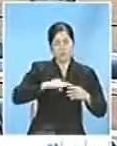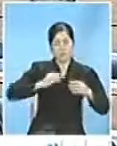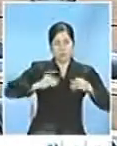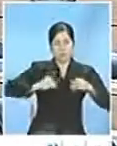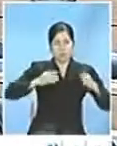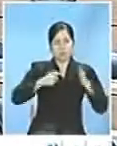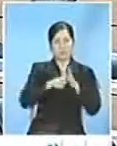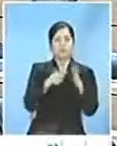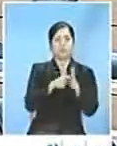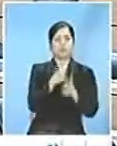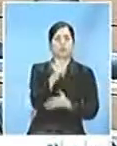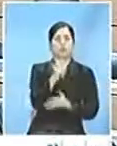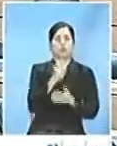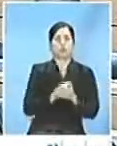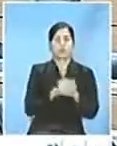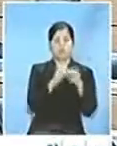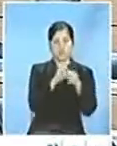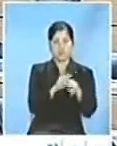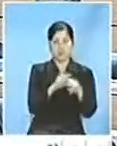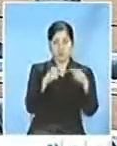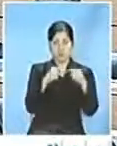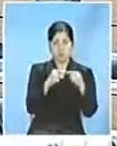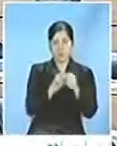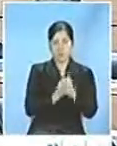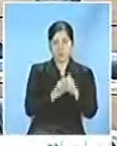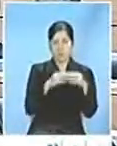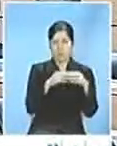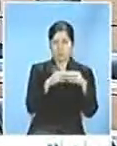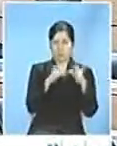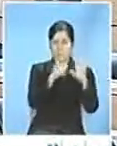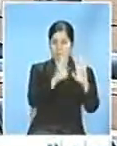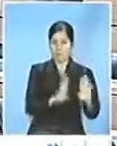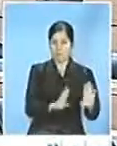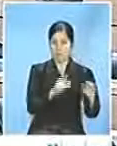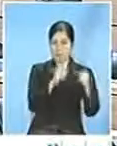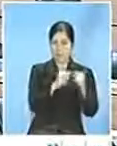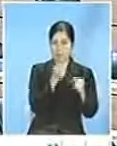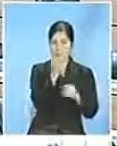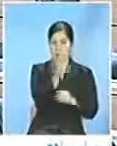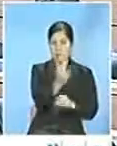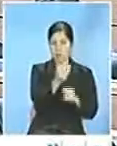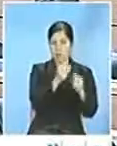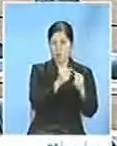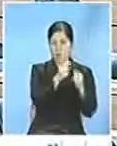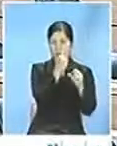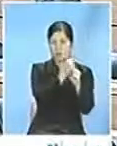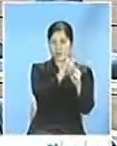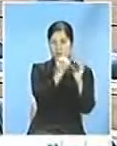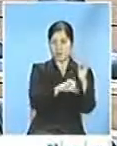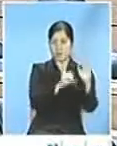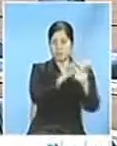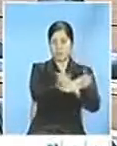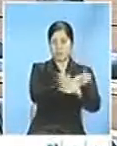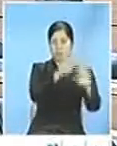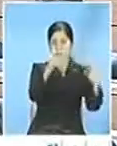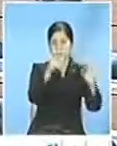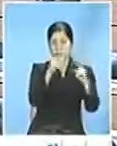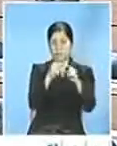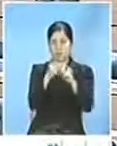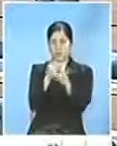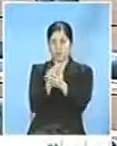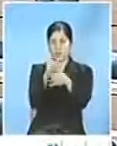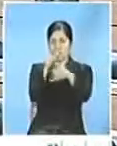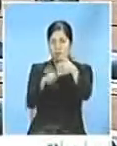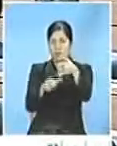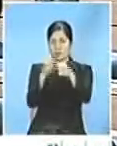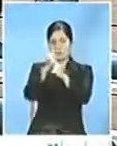รูปการเคลื่อนไหวเพื่อขอนิรโทษก็ดีความผิดที่ขอนิรโทษก็ดีผมบอกกับ